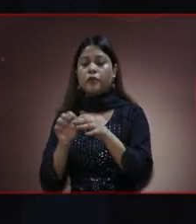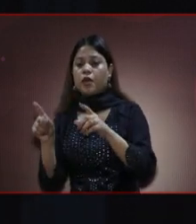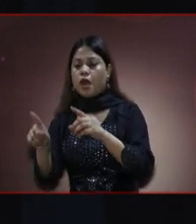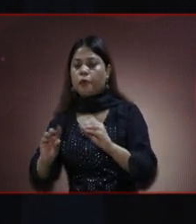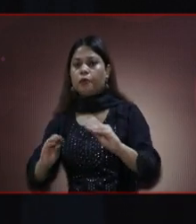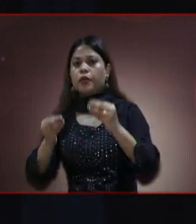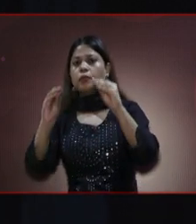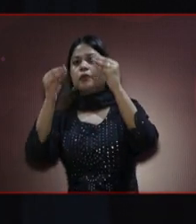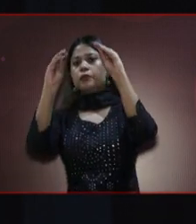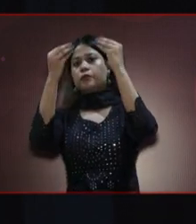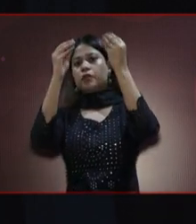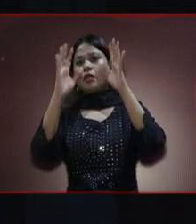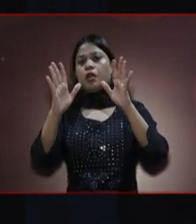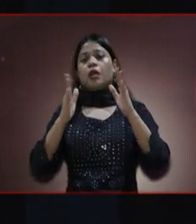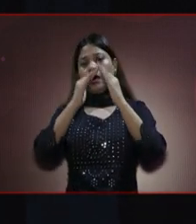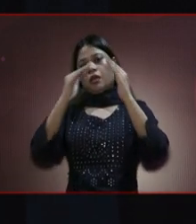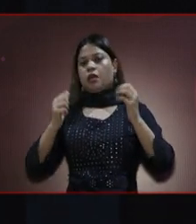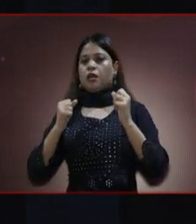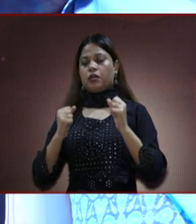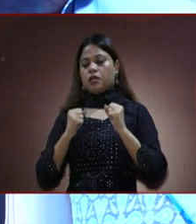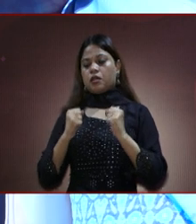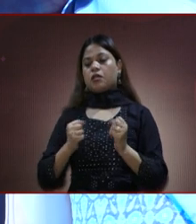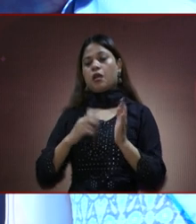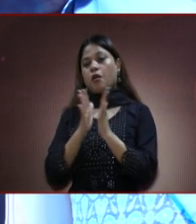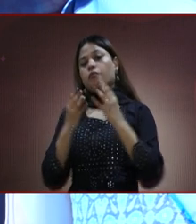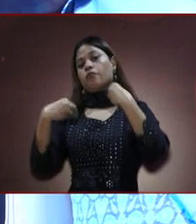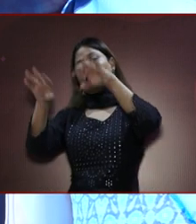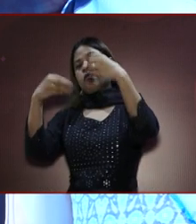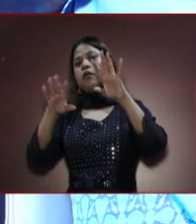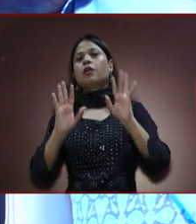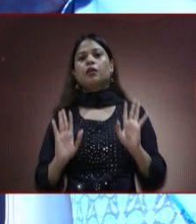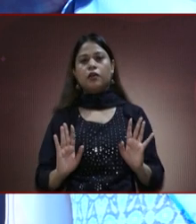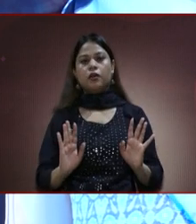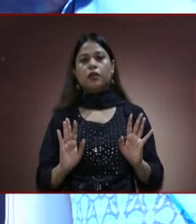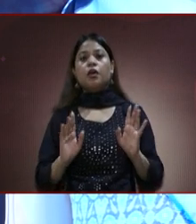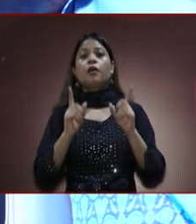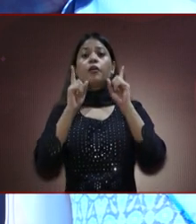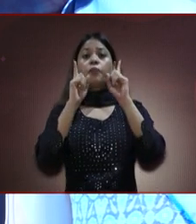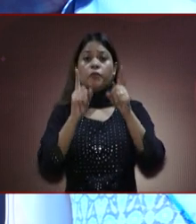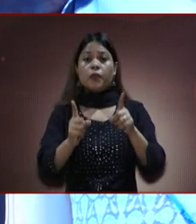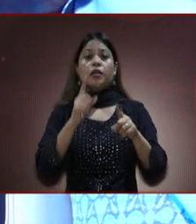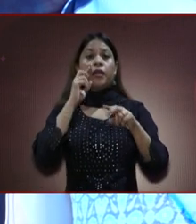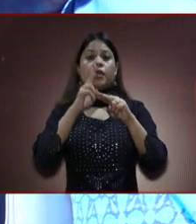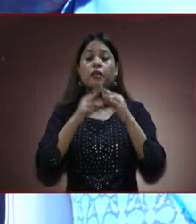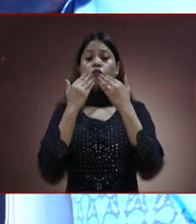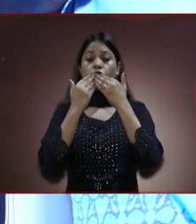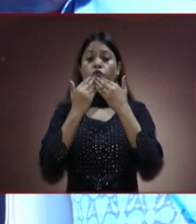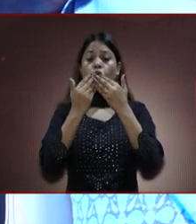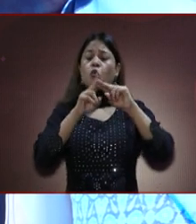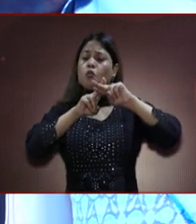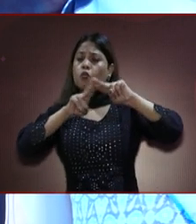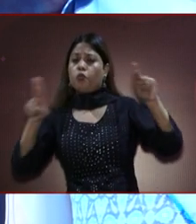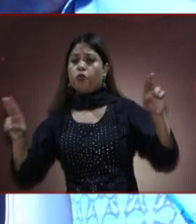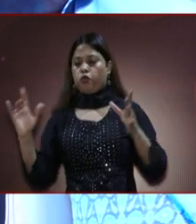सकें। घर बैठे हम किताबें पहुंचा सकते हैं, हो सकता है कि कलेक्टिव रूप से यदि स्कूल ही पूरा ऑर्डर करता है अपने बच्चों के